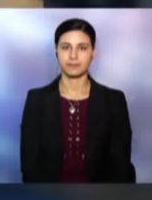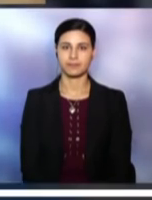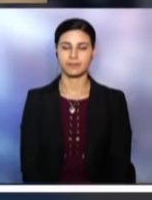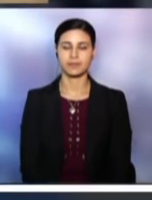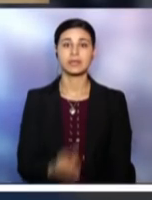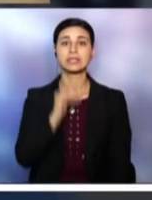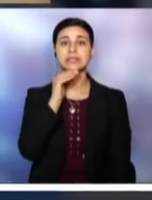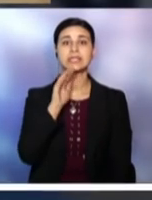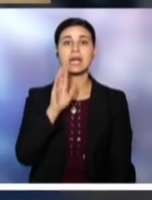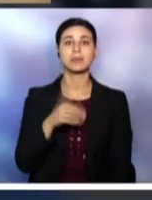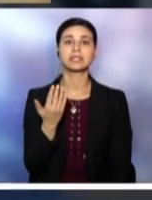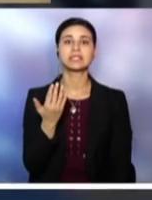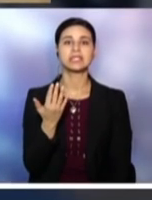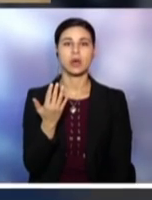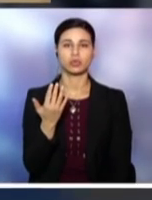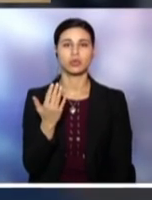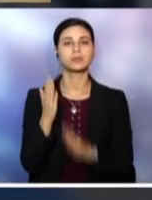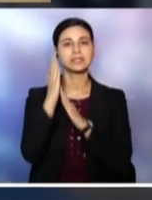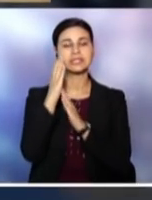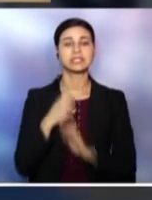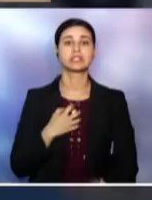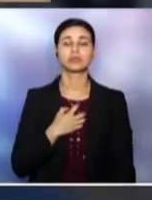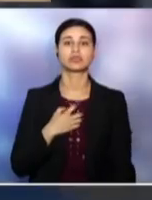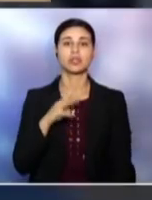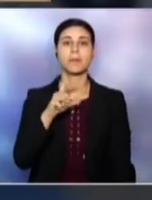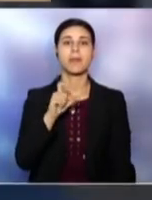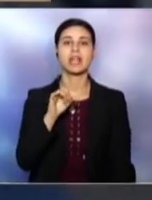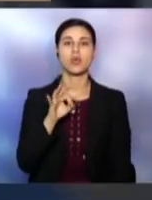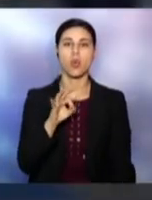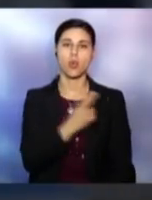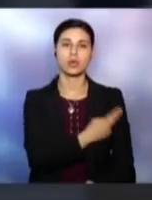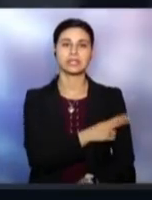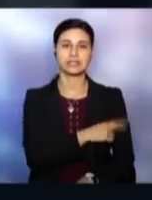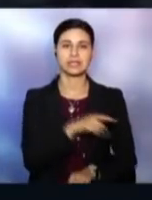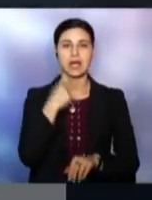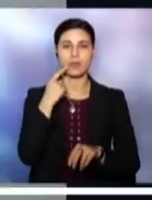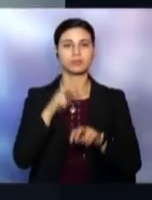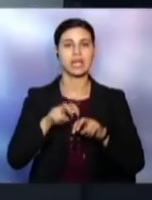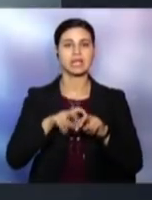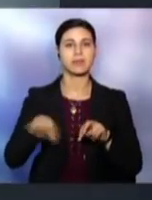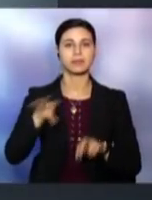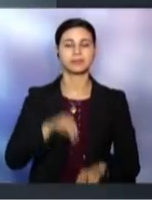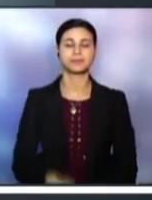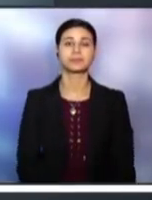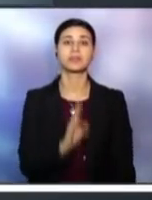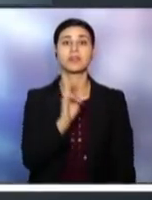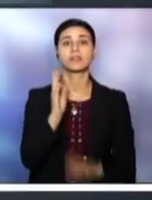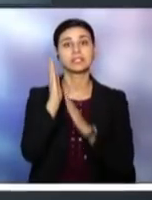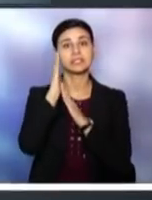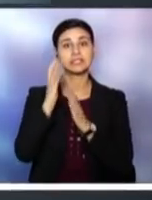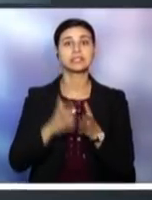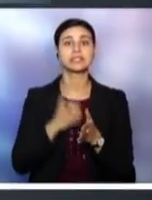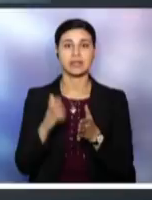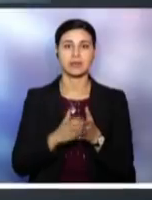საკმარისი რაოდენობის ძილის მნიშვნელობაზე მეიოს კლინიკის სპეციალისტები საუბრობენ. ძილის ნაკლებობას მეიოს კლინიკის წამყვანი